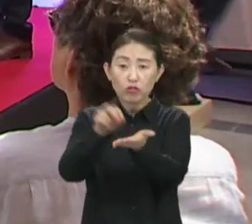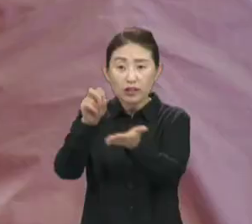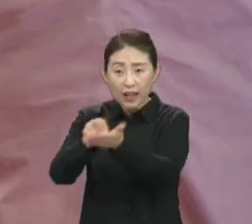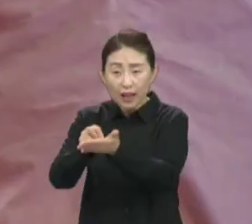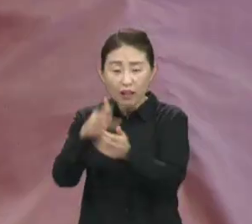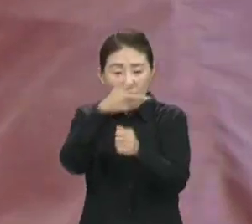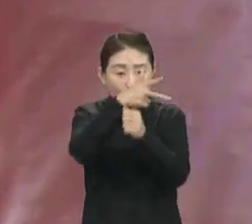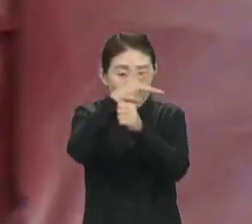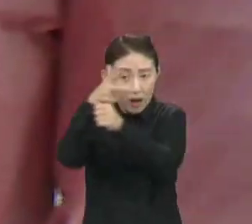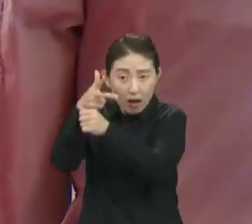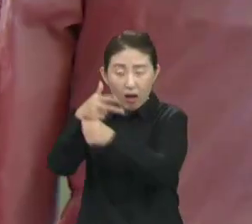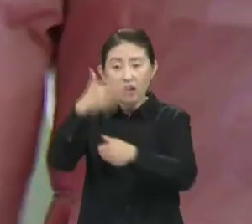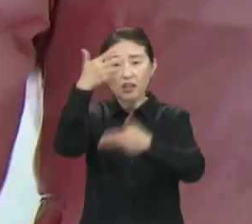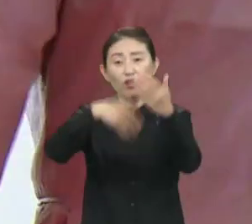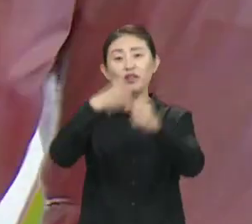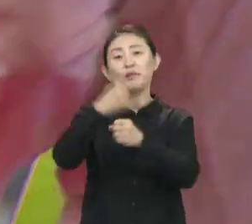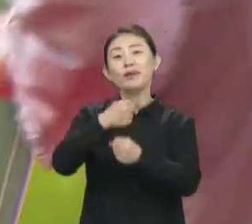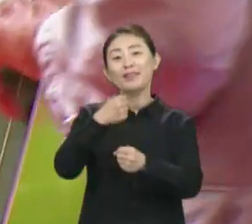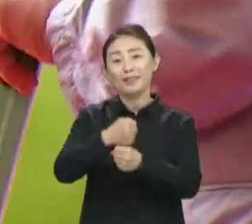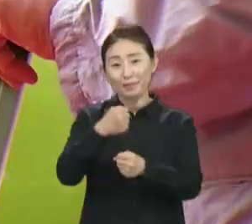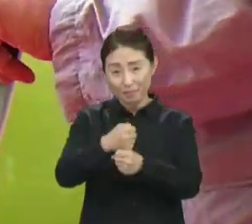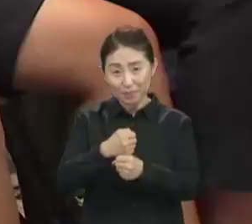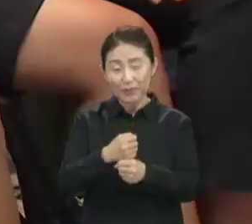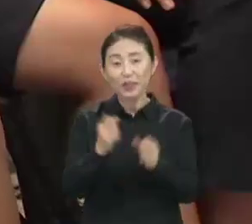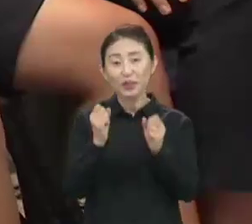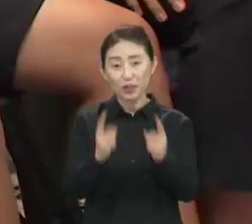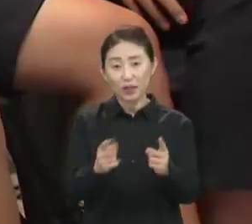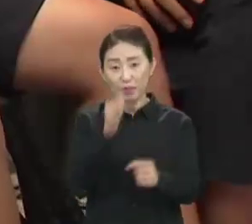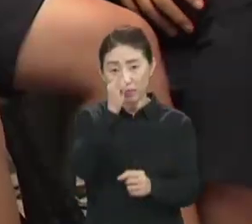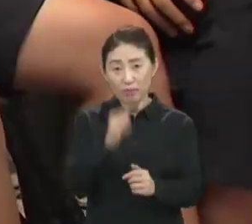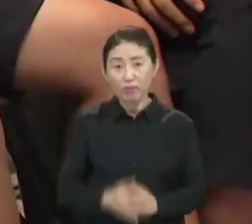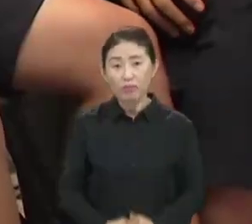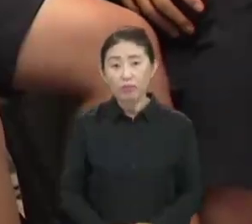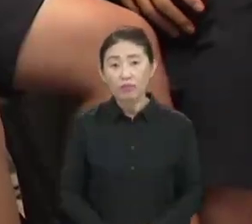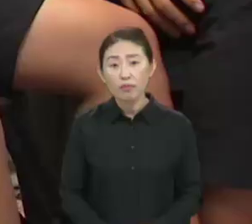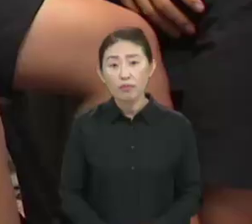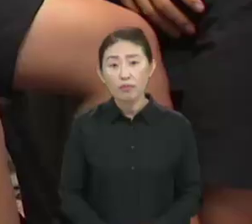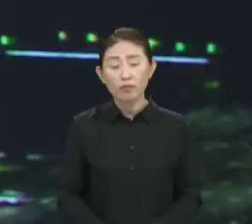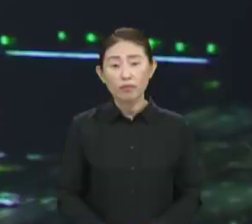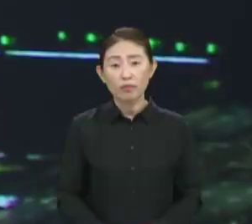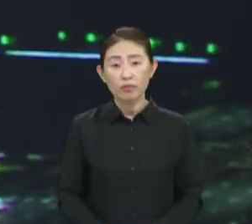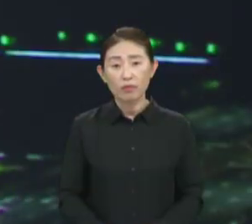대해 영상 콘텐츠를 제작하는 기회도 이어졌습니다.